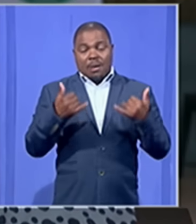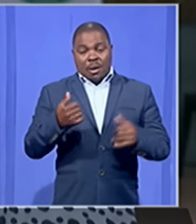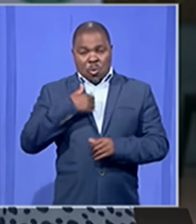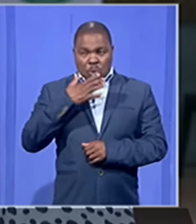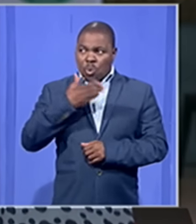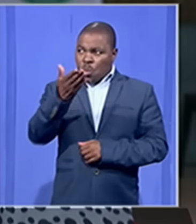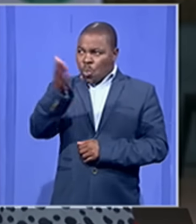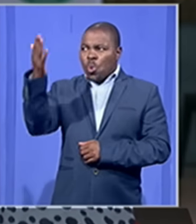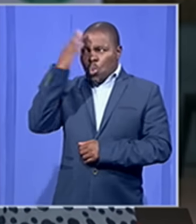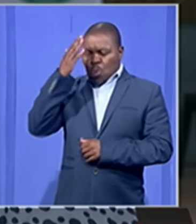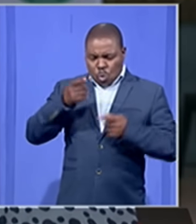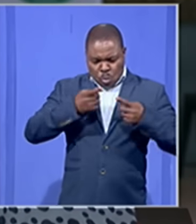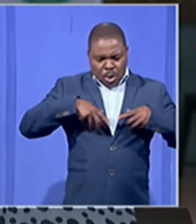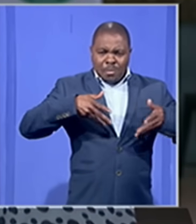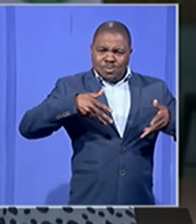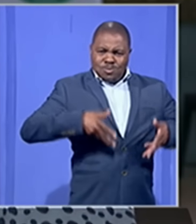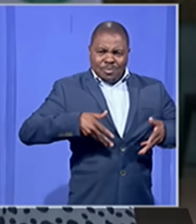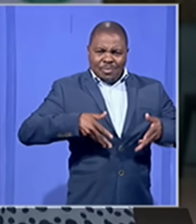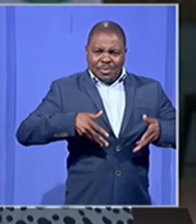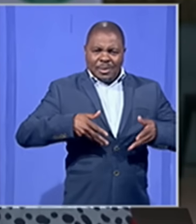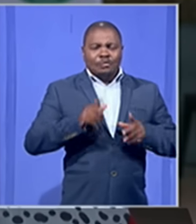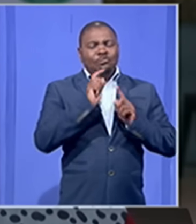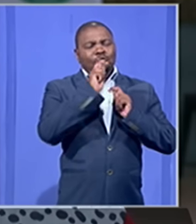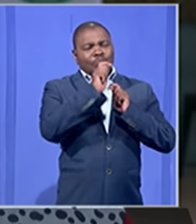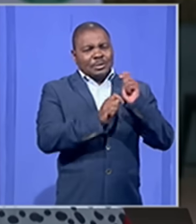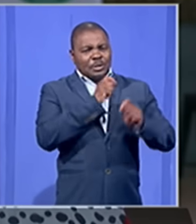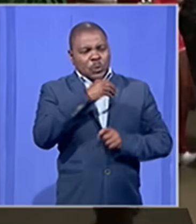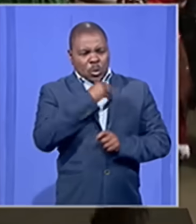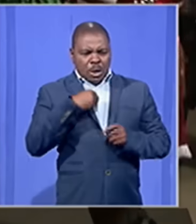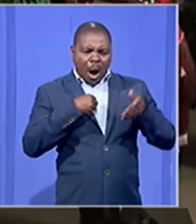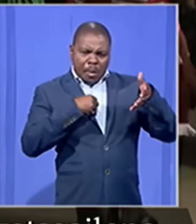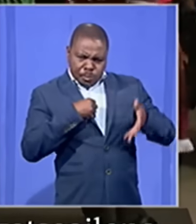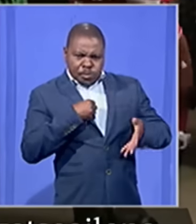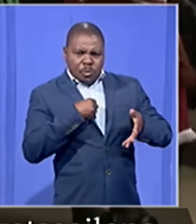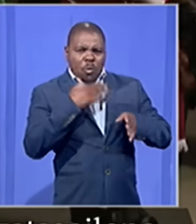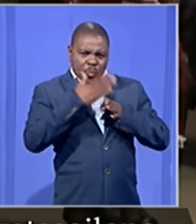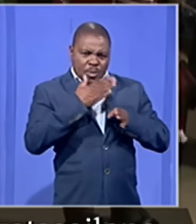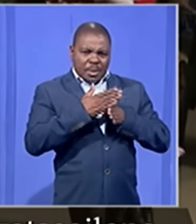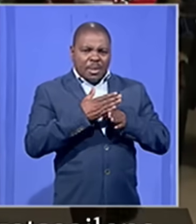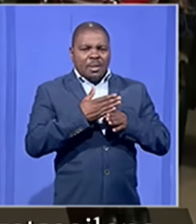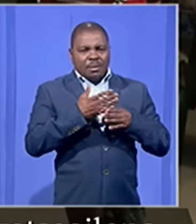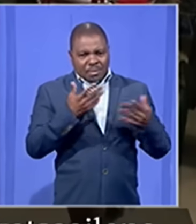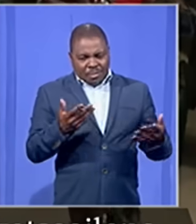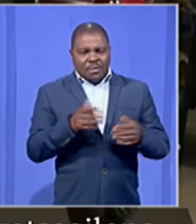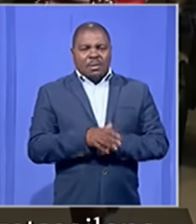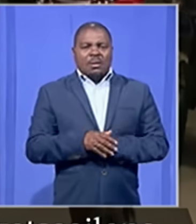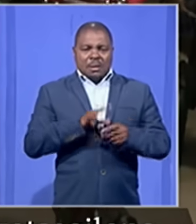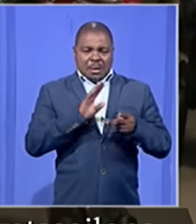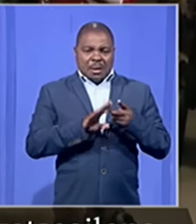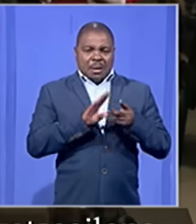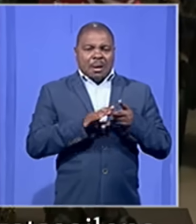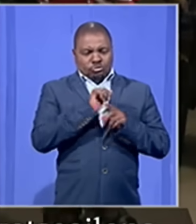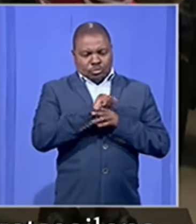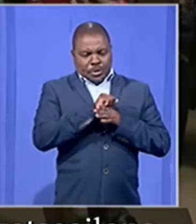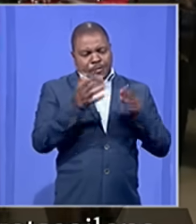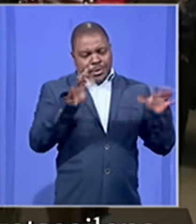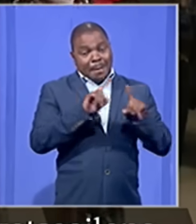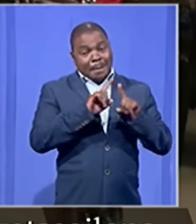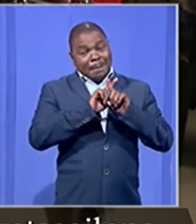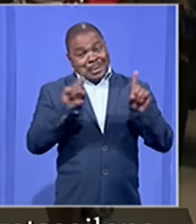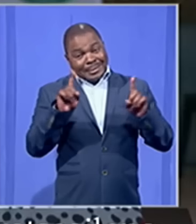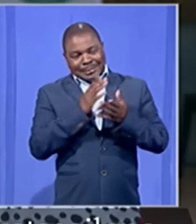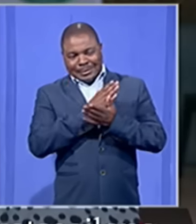re teng le dingaka tsa setso. Re dingaka tsa setso re fetlheletswe empa hona le ba bang bao e